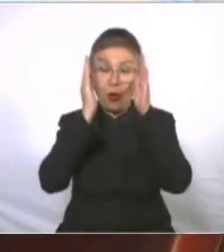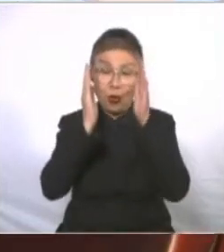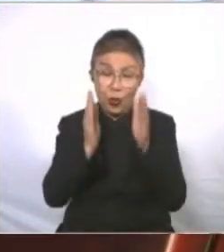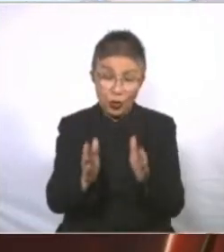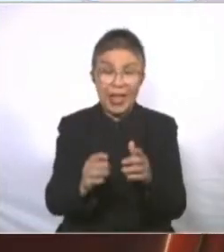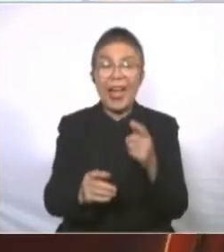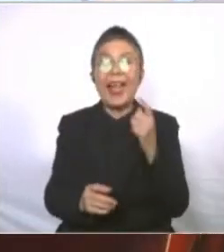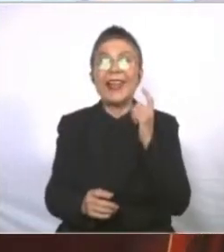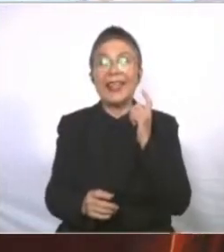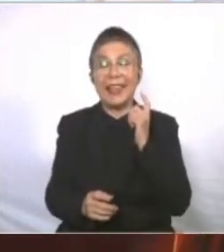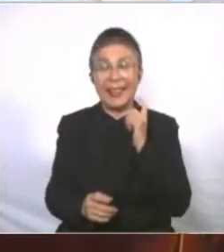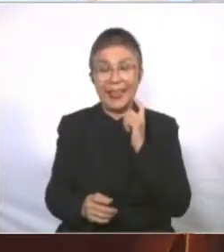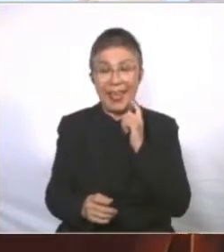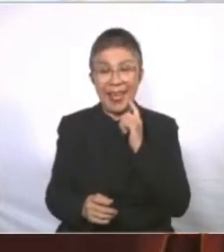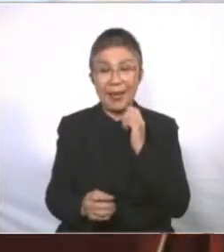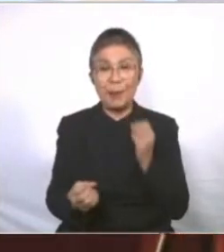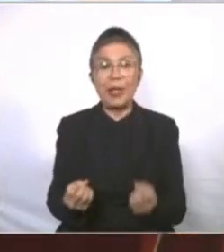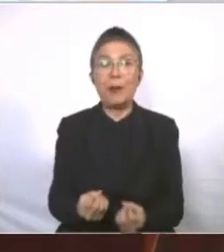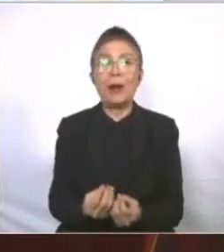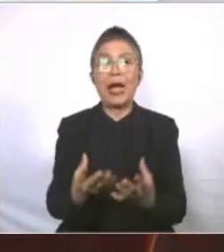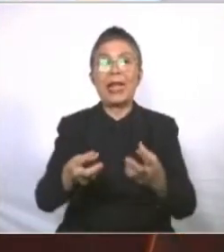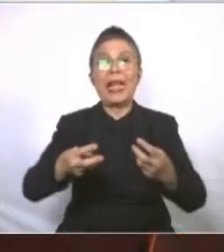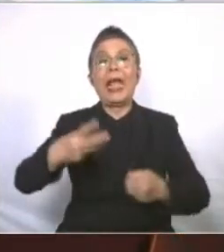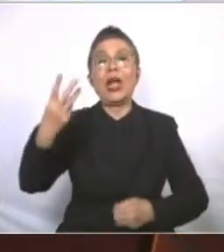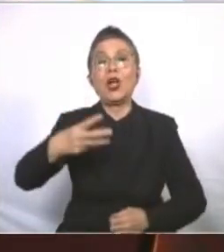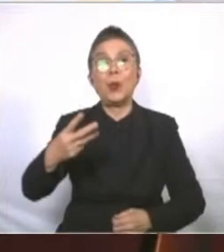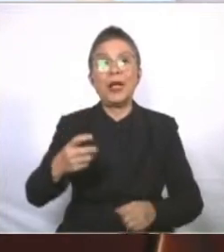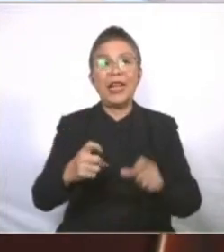dan tidak pernah mendengar istilah tersebut.